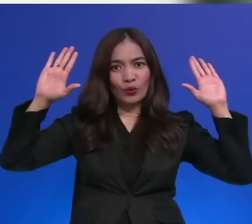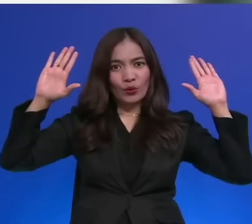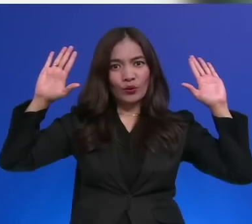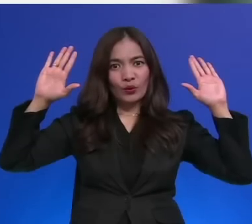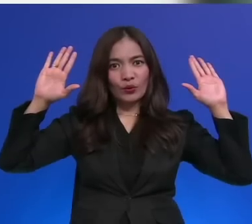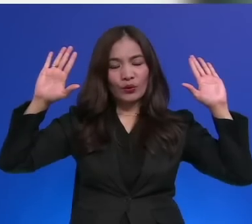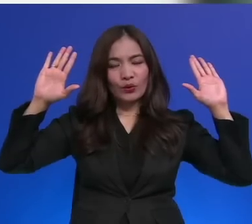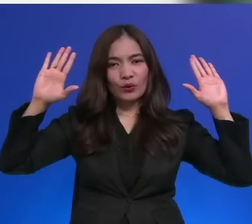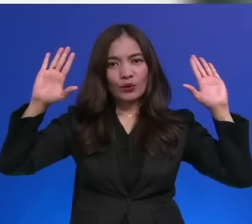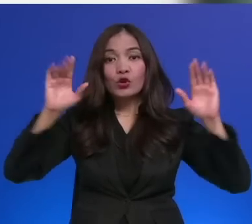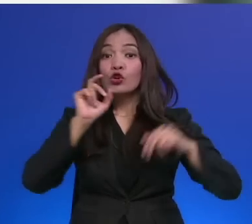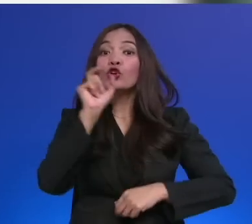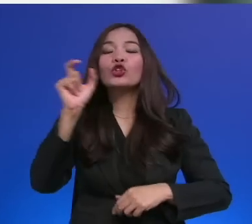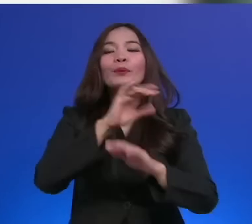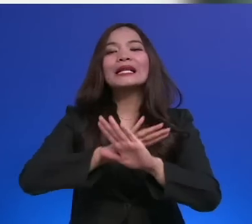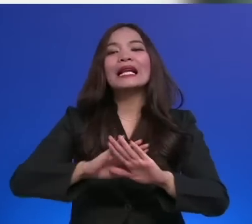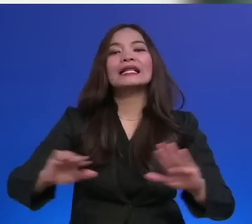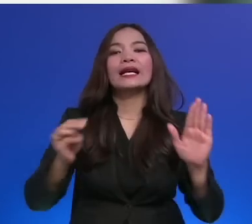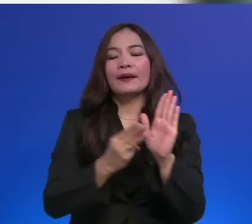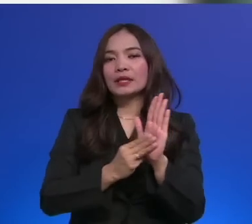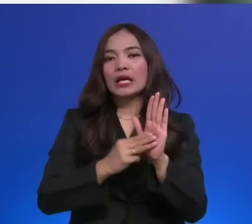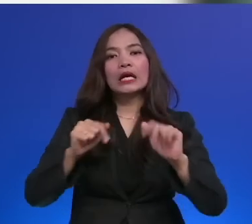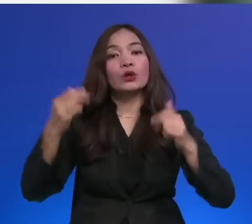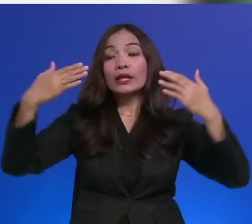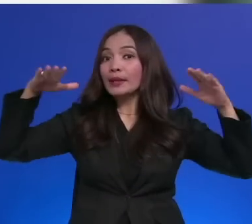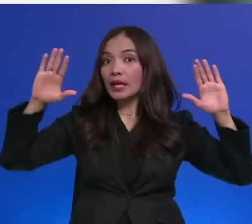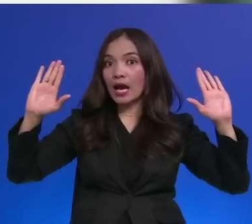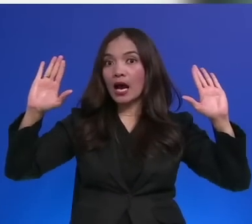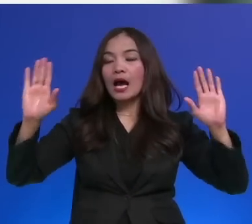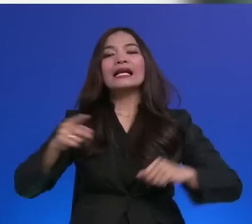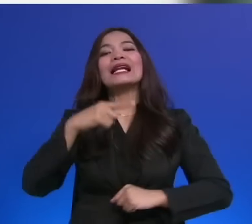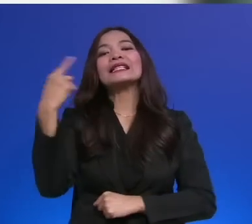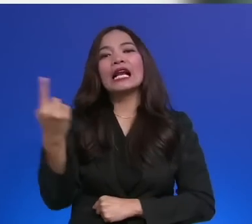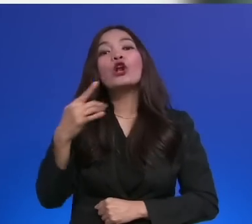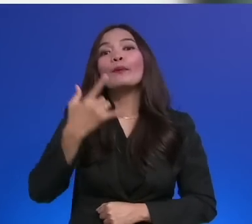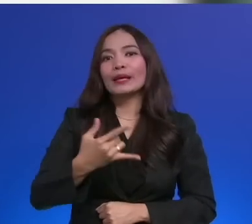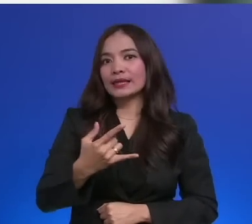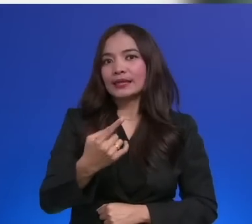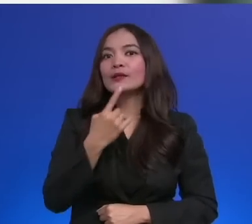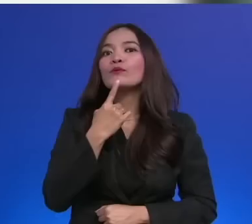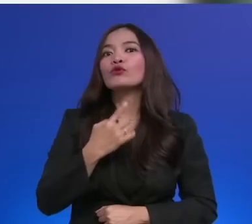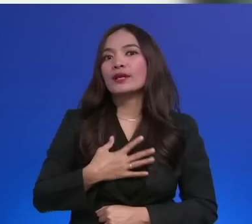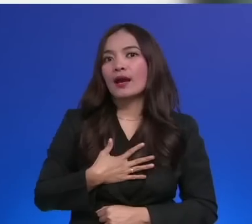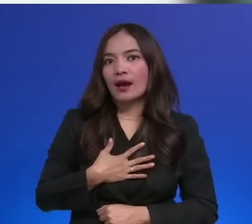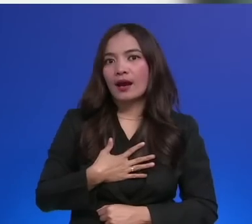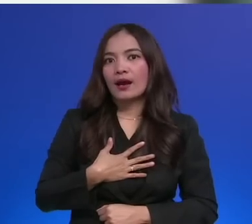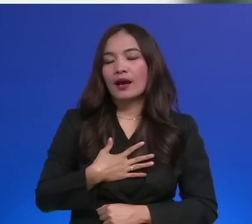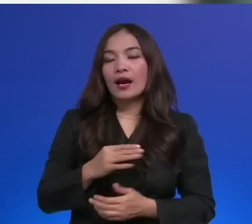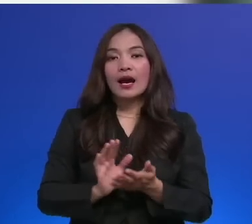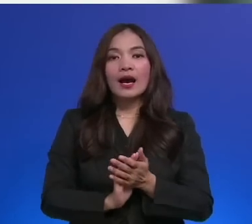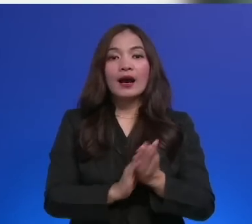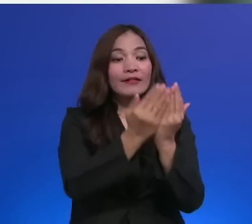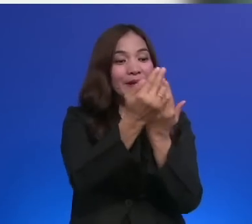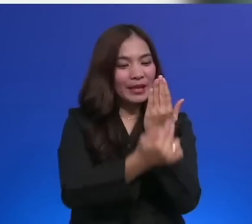kita menyelesaikan. Dan itu akan selalu ada. Firman Tuhan